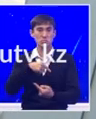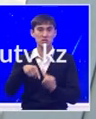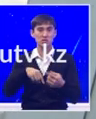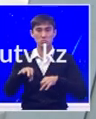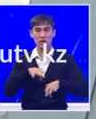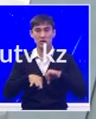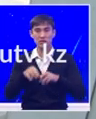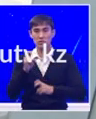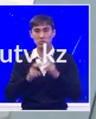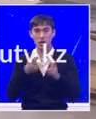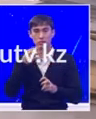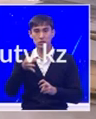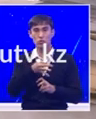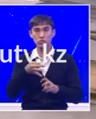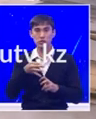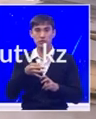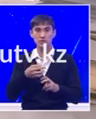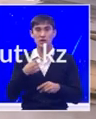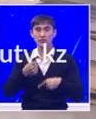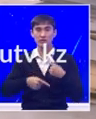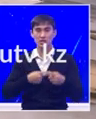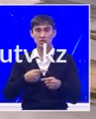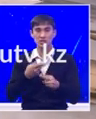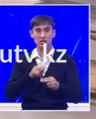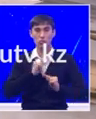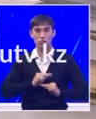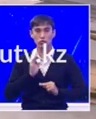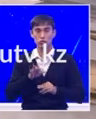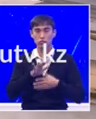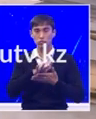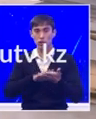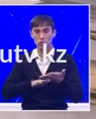на предприятиях Алматинской области. В дальнейшем эта работа будет